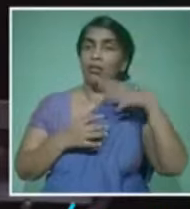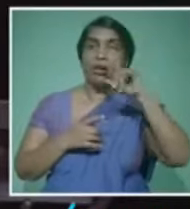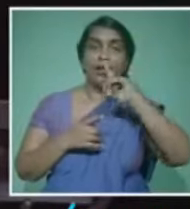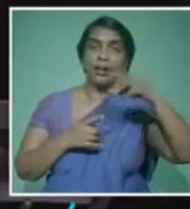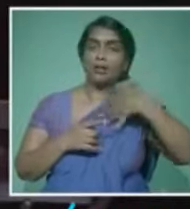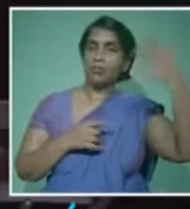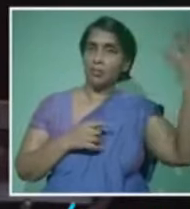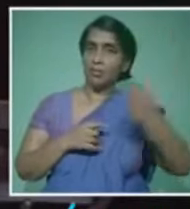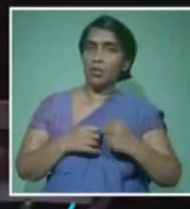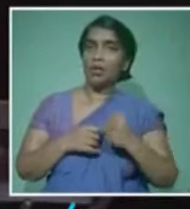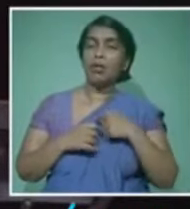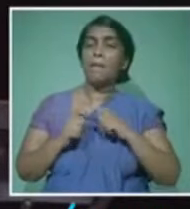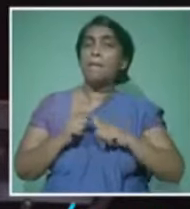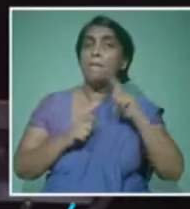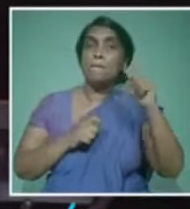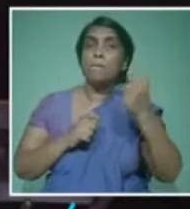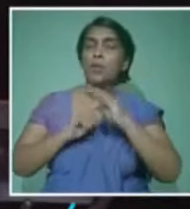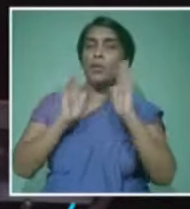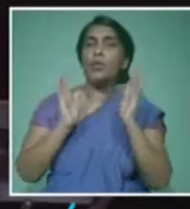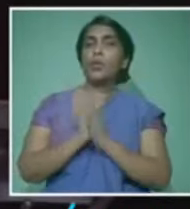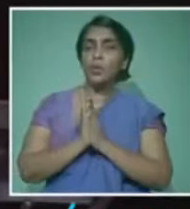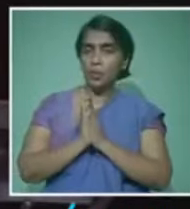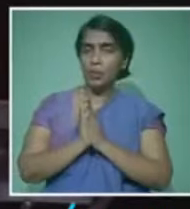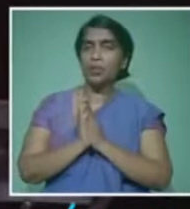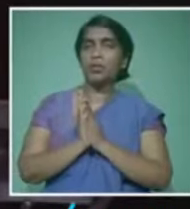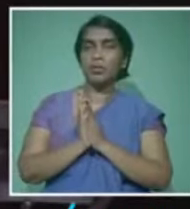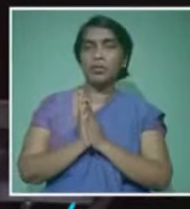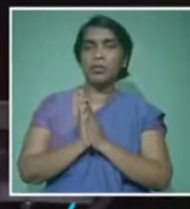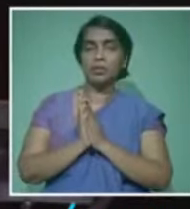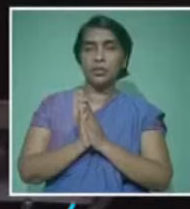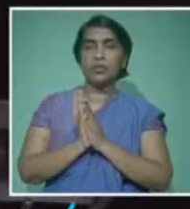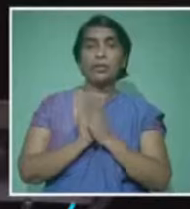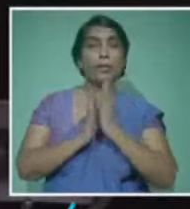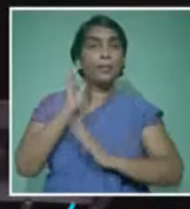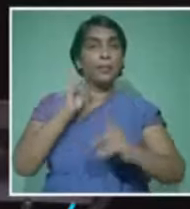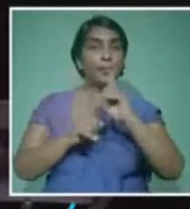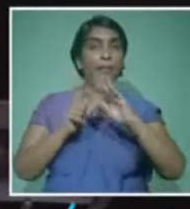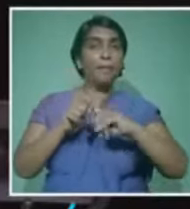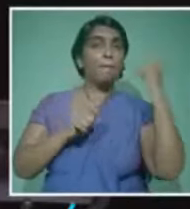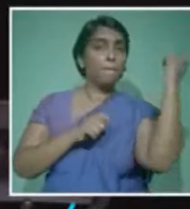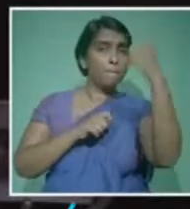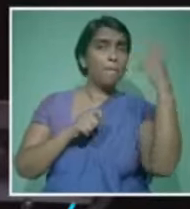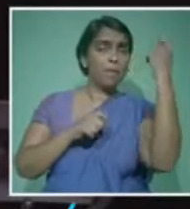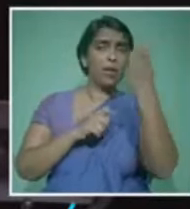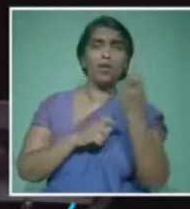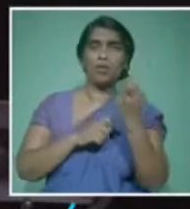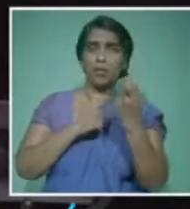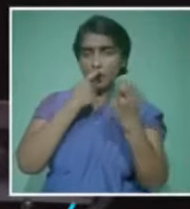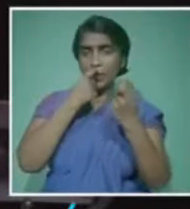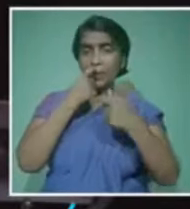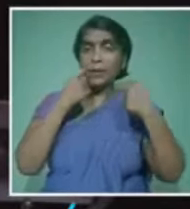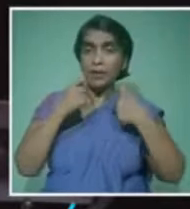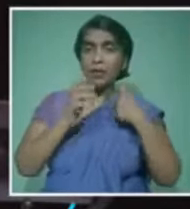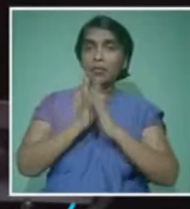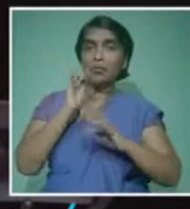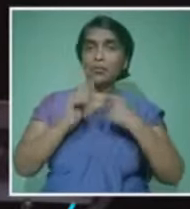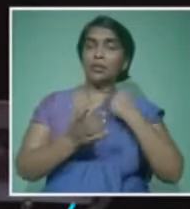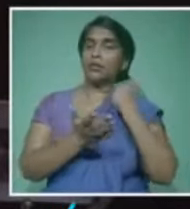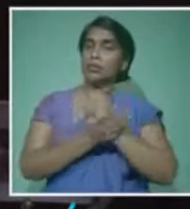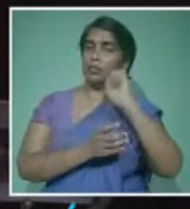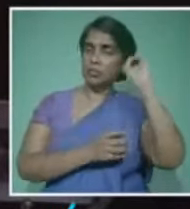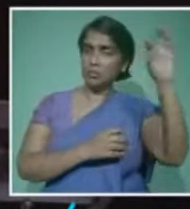කළා කොච්චරක් ගෙවන්න දිනවද කියලා ඒ වගේ තියෙනවා කතානායකතුමනේ අමාත්‍යංශ වලින් ගෙවන්න දින මුදල් ටික දැන් මම ඒ අමාත්‍යංශ වල